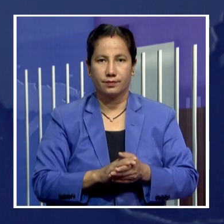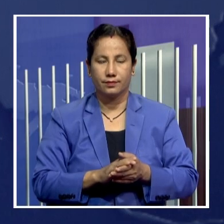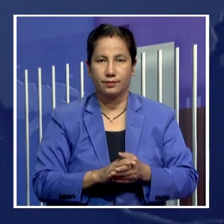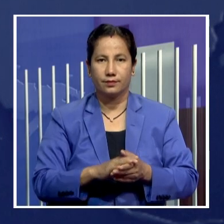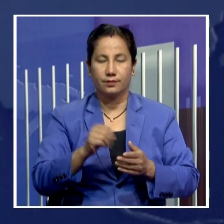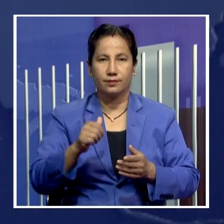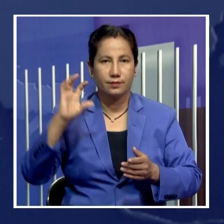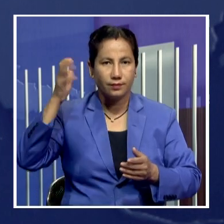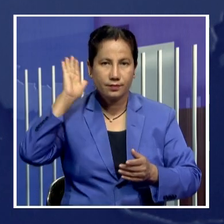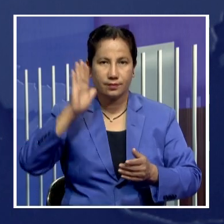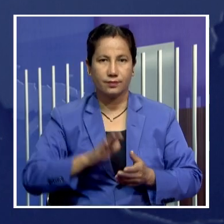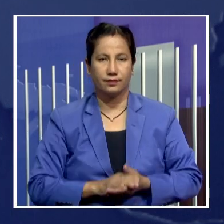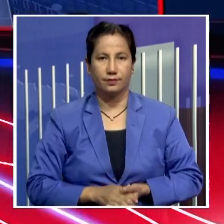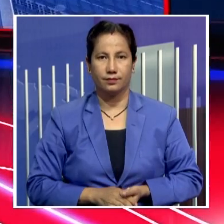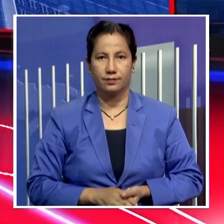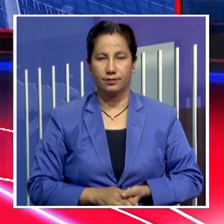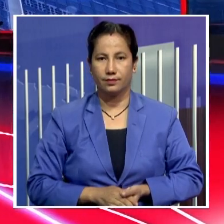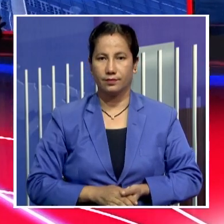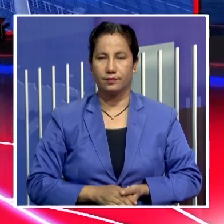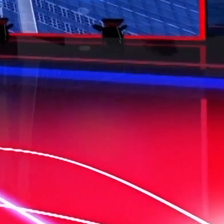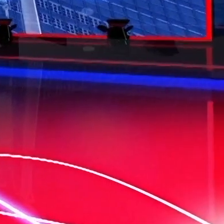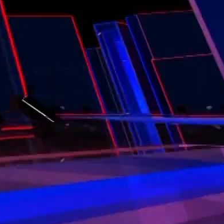अब अन्तर्राष्ट्रिय समाचार।